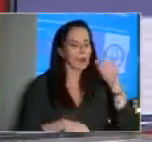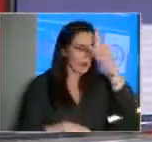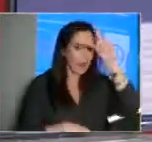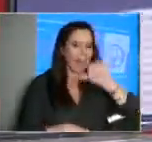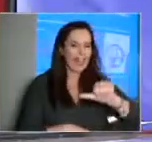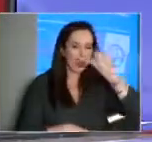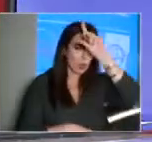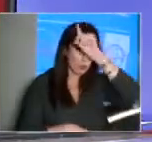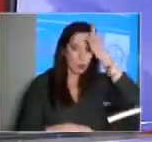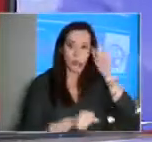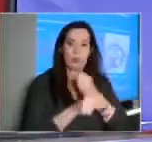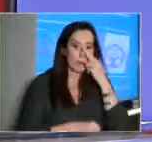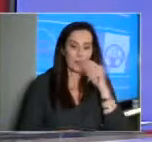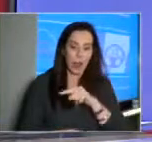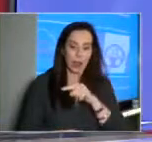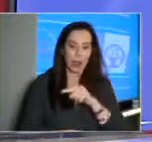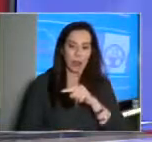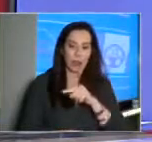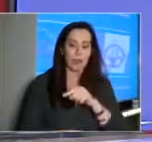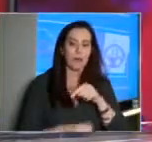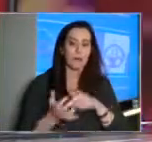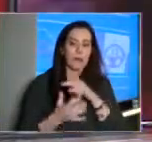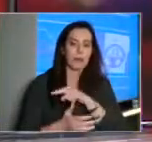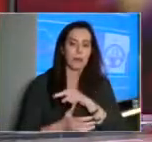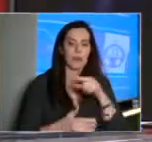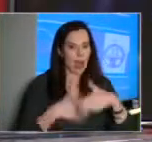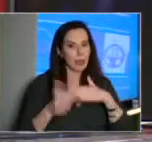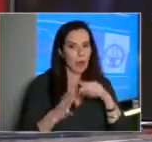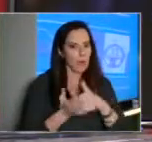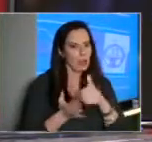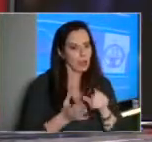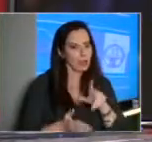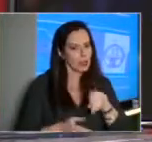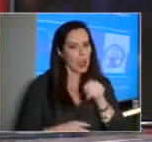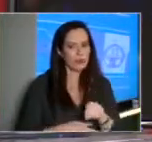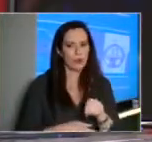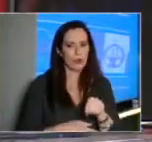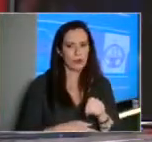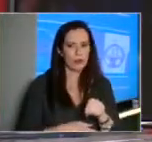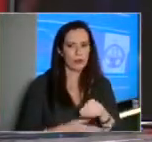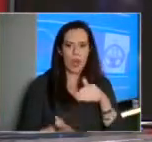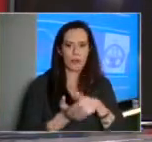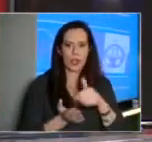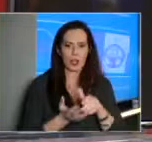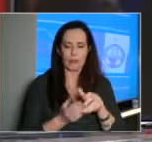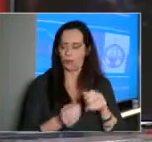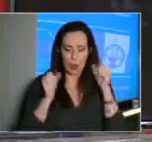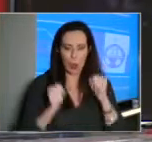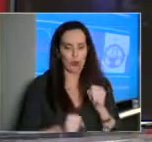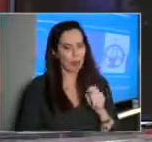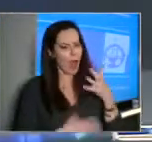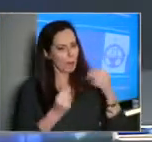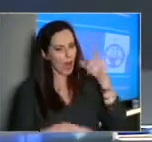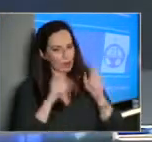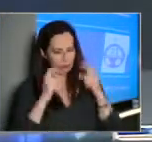את הפנימיה שלהם של הנשיא, והתהליך ממשיך. זאת אומרת, יש פה המשכיות מובטחת. הרי הרבה